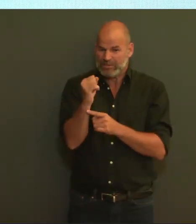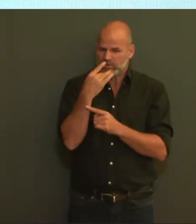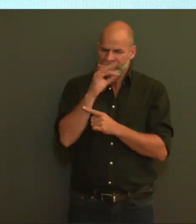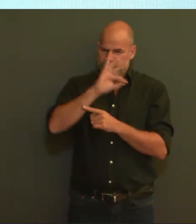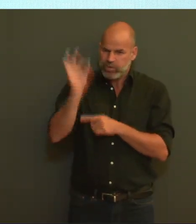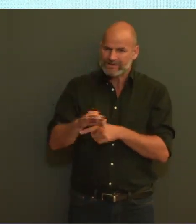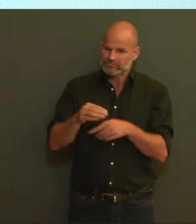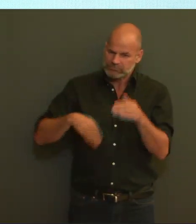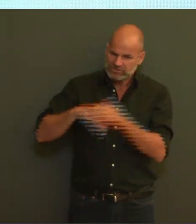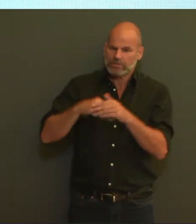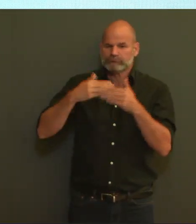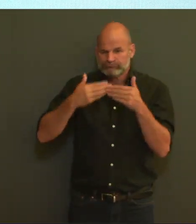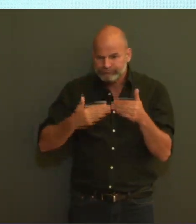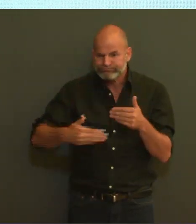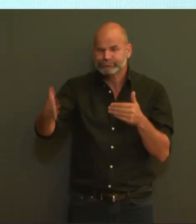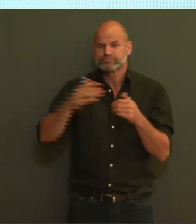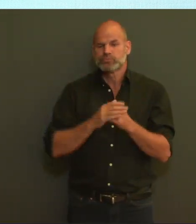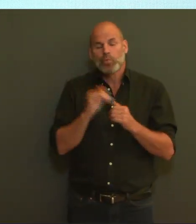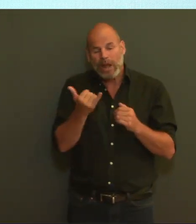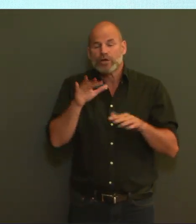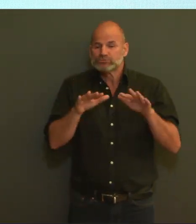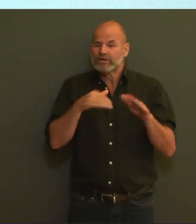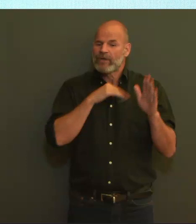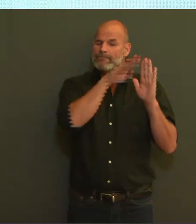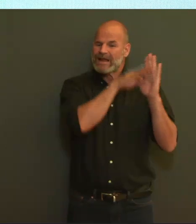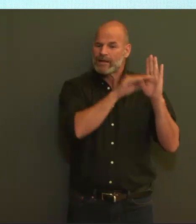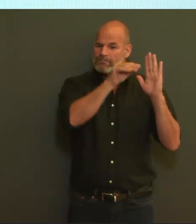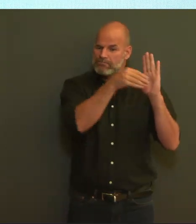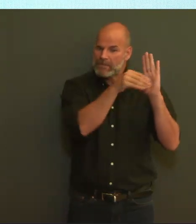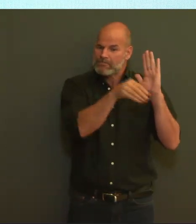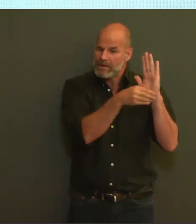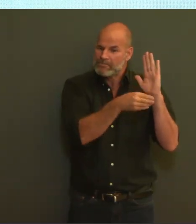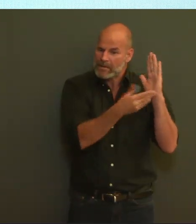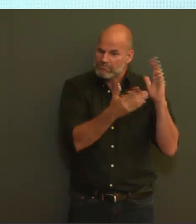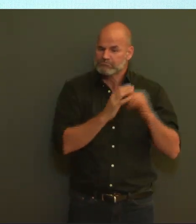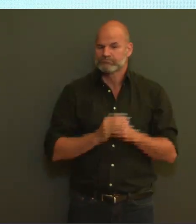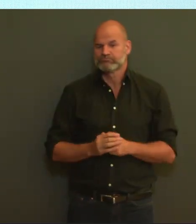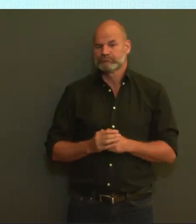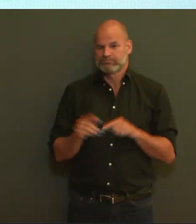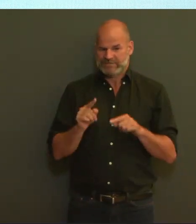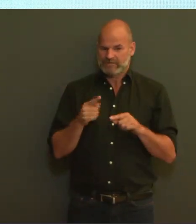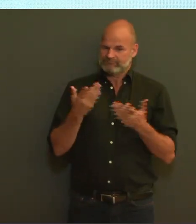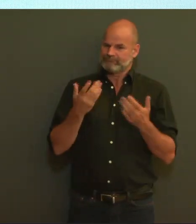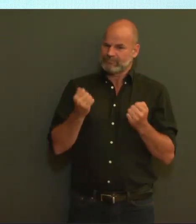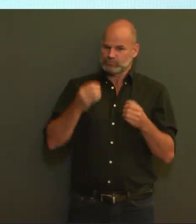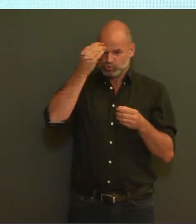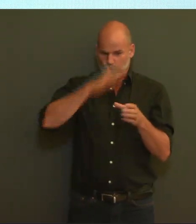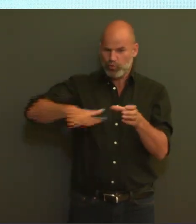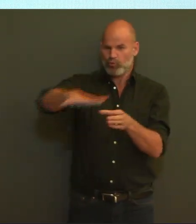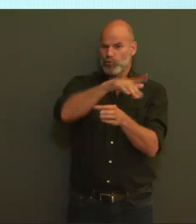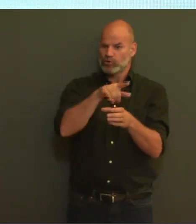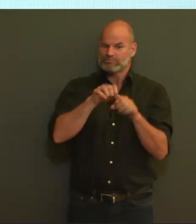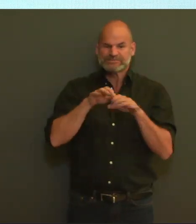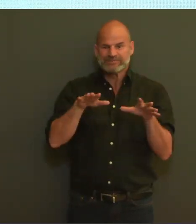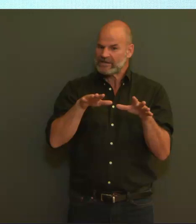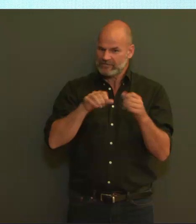voorzorgsmaatregelen die er toch voor zorgen dat het virus ook op school zoveel mogelijk kan ingeperkt worden. Met behulp van bubbels